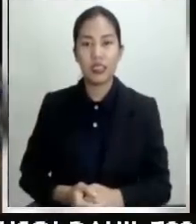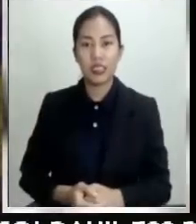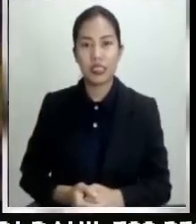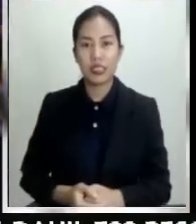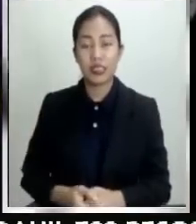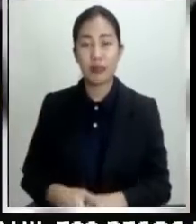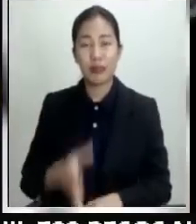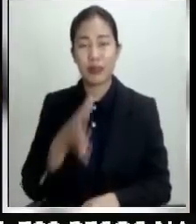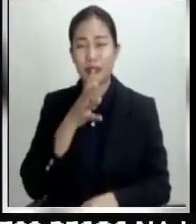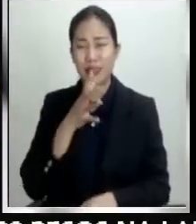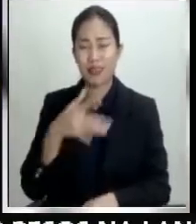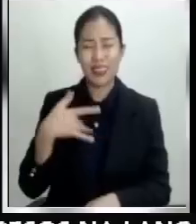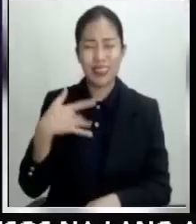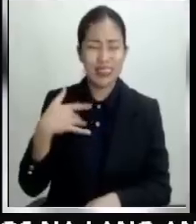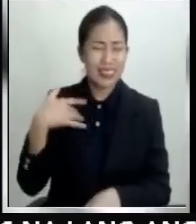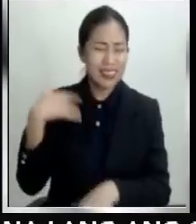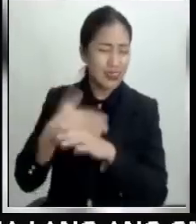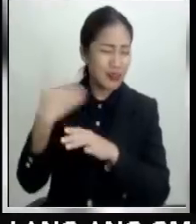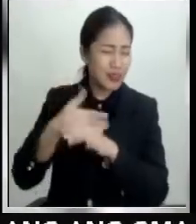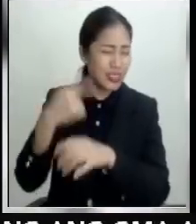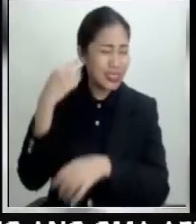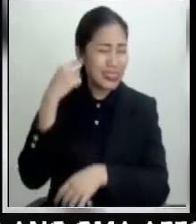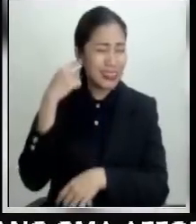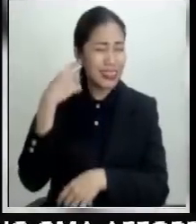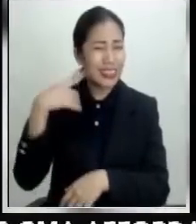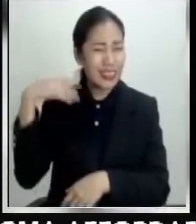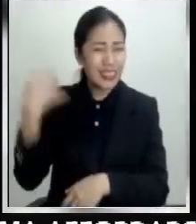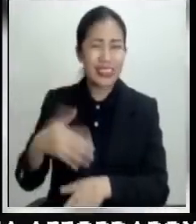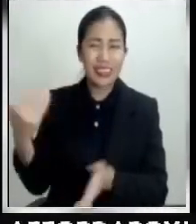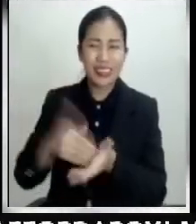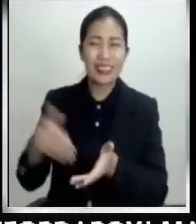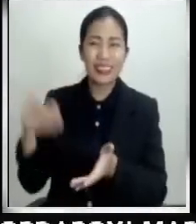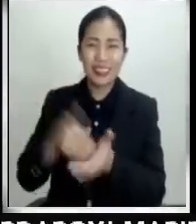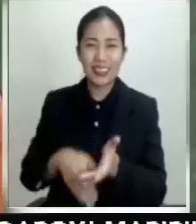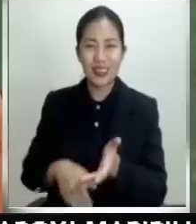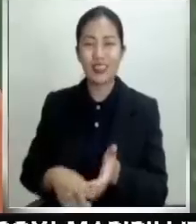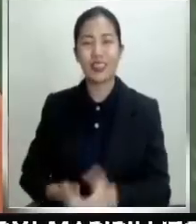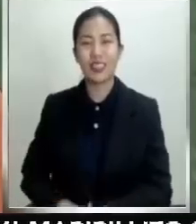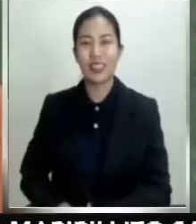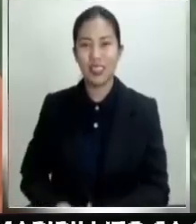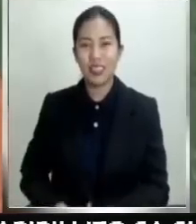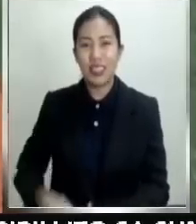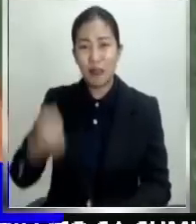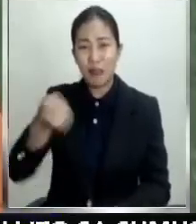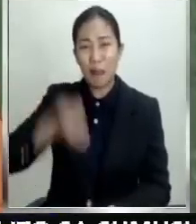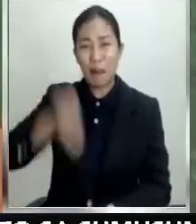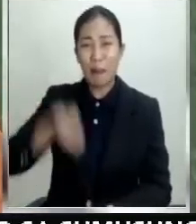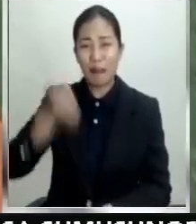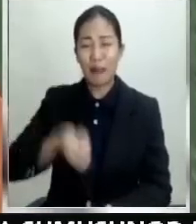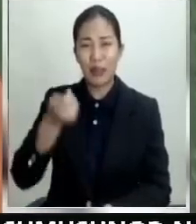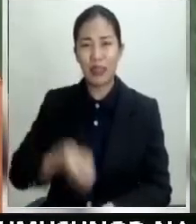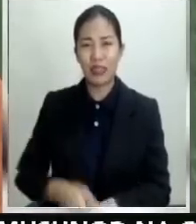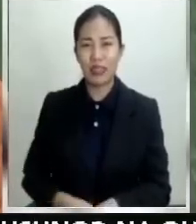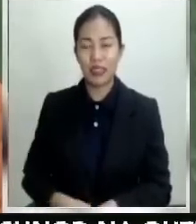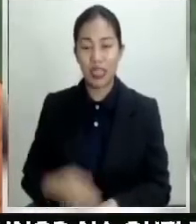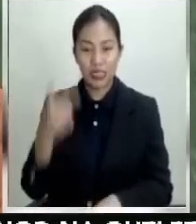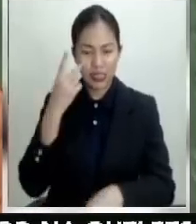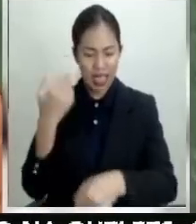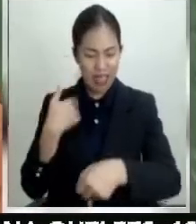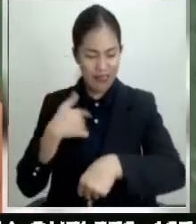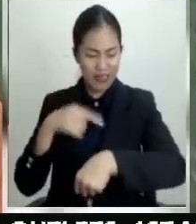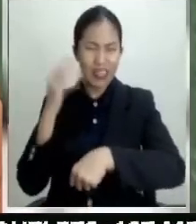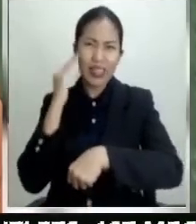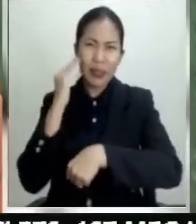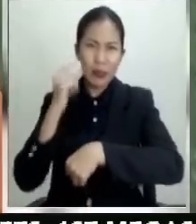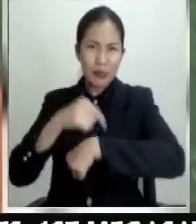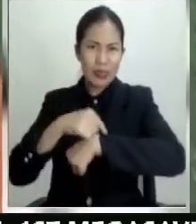naririndi na rin sa tunog ng dalawang nag-uumpog ang bola. Minsan kasi pinagbabawalan doon kasi nakikita ko may mga pasa eh. Tigil niyo na yan, kumisa tatago